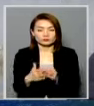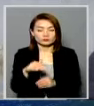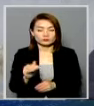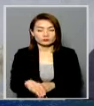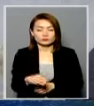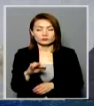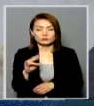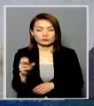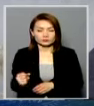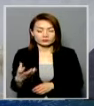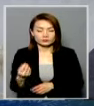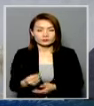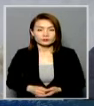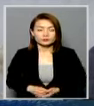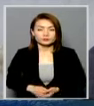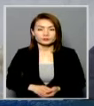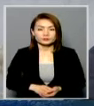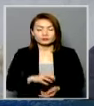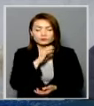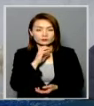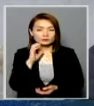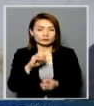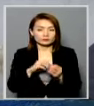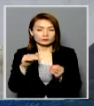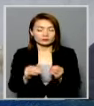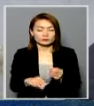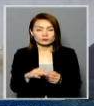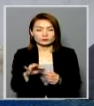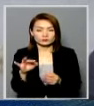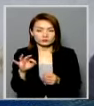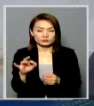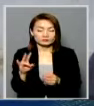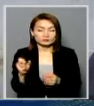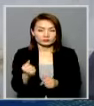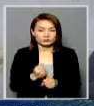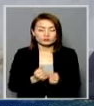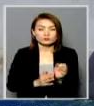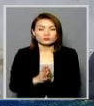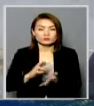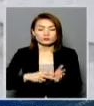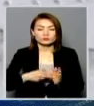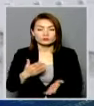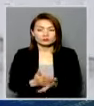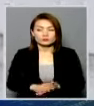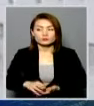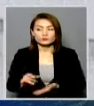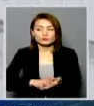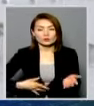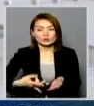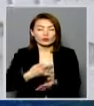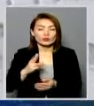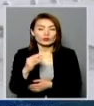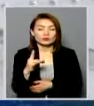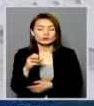тонна, және де Батыс Қазақстан облысы бойынша 10 мың тонна жасанды балық өсіру жоспарланып отыр. Бұдан бөлек өңірде